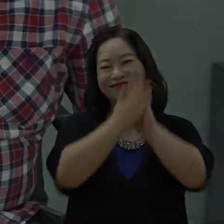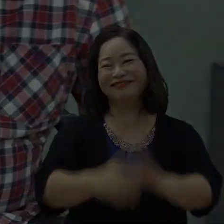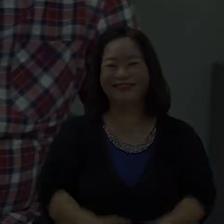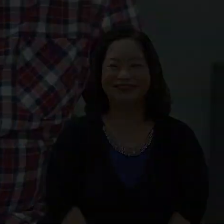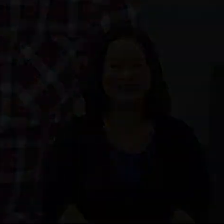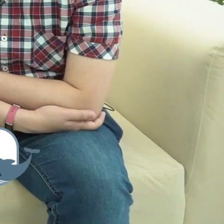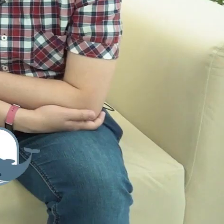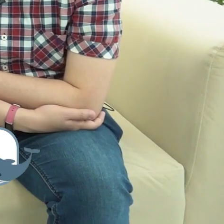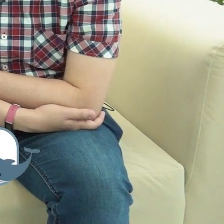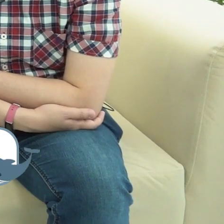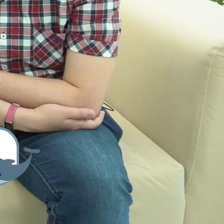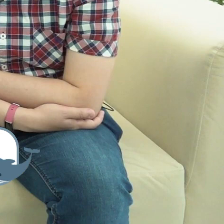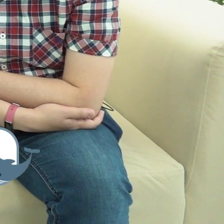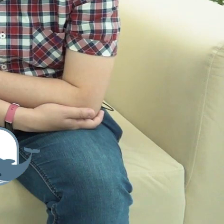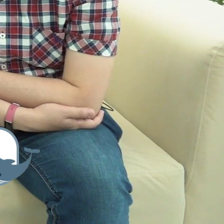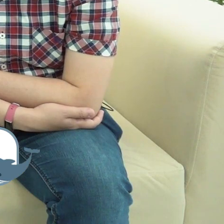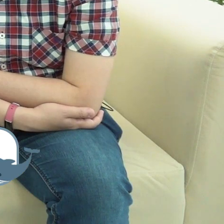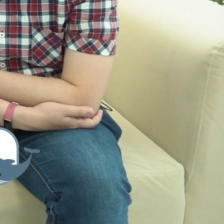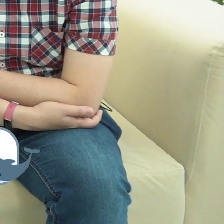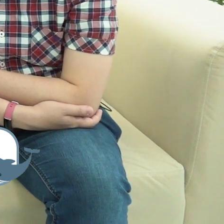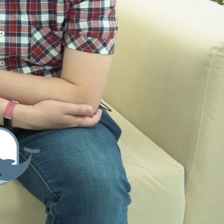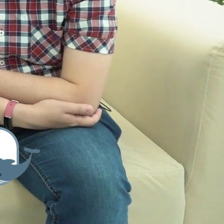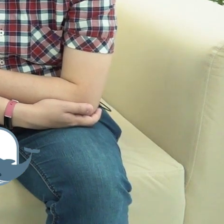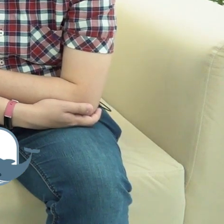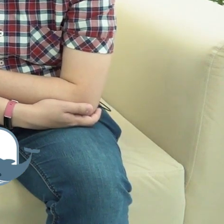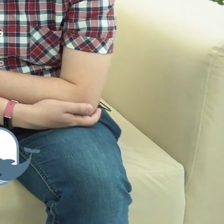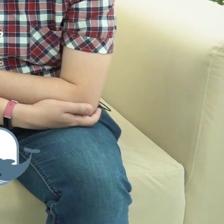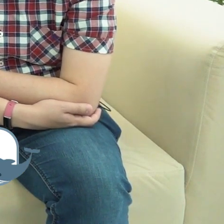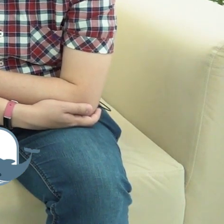하이파이브. 짝! 그럼 우영우가 여기서 이준호 씨랑